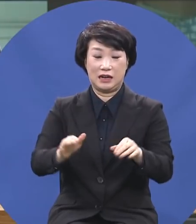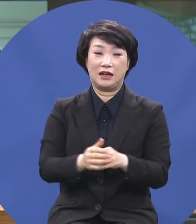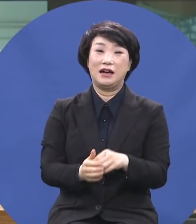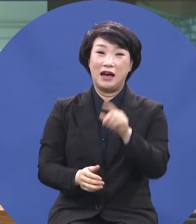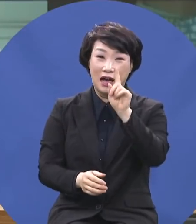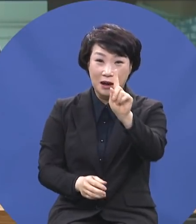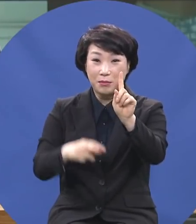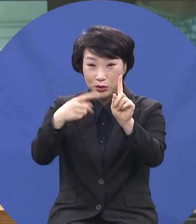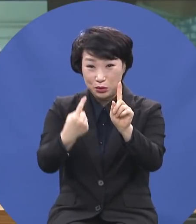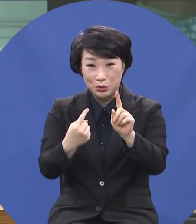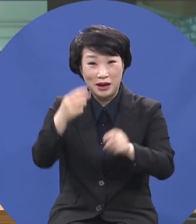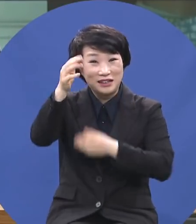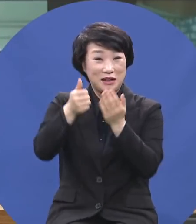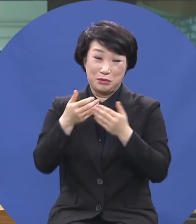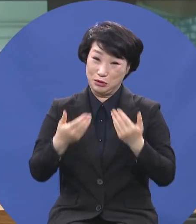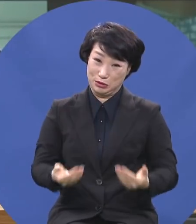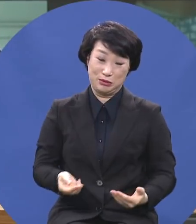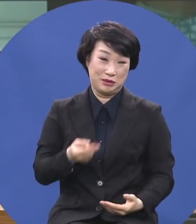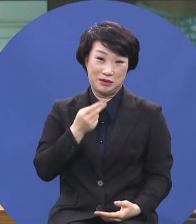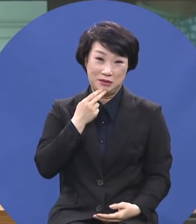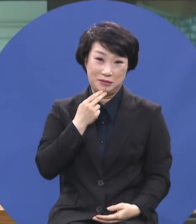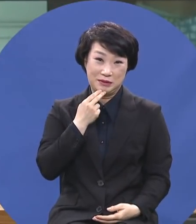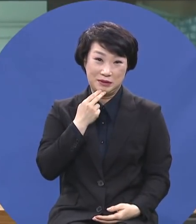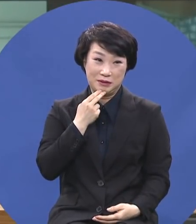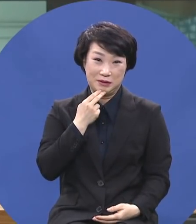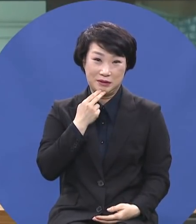한 번도 쉬지 아니하시고